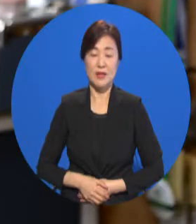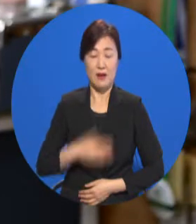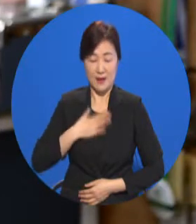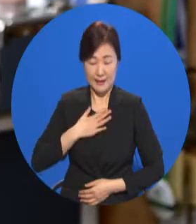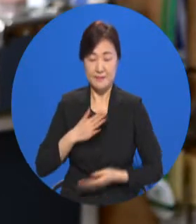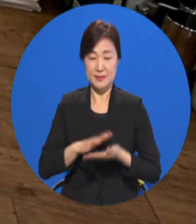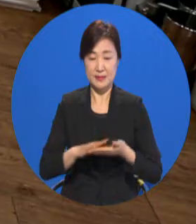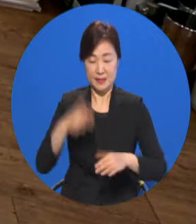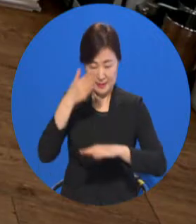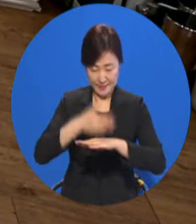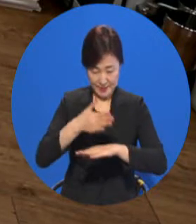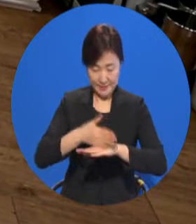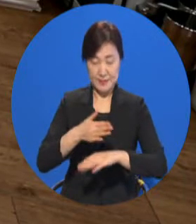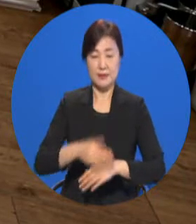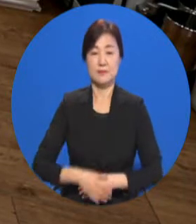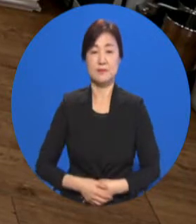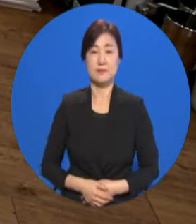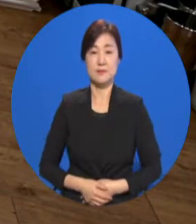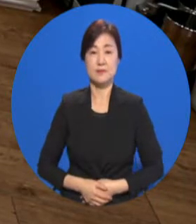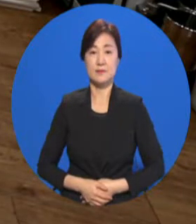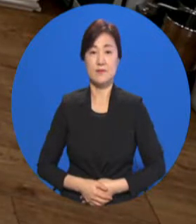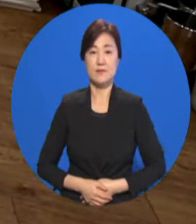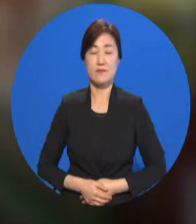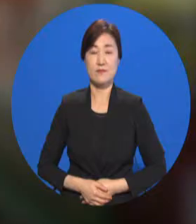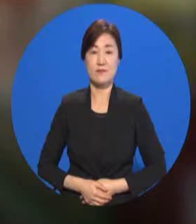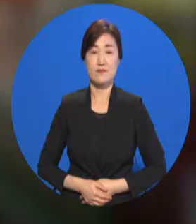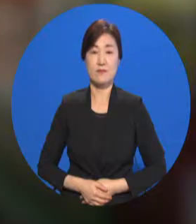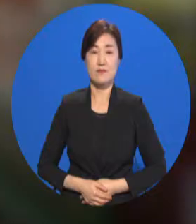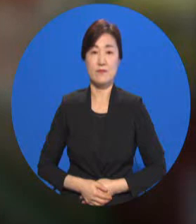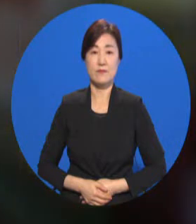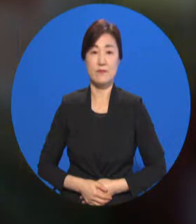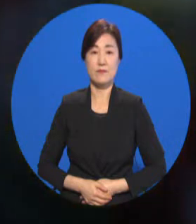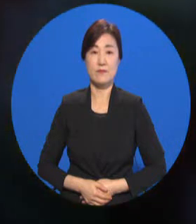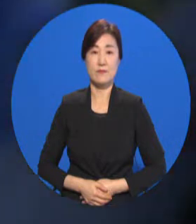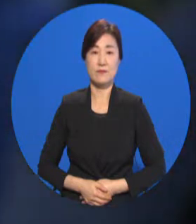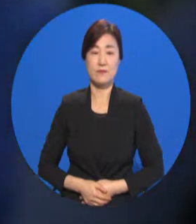오늘 말씀 감사합니다. 네, 감사합니다.